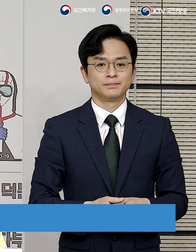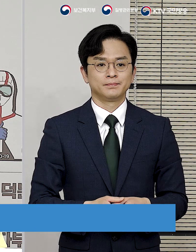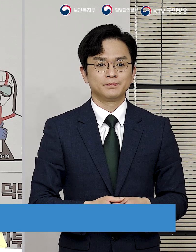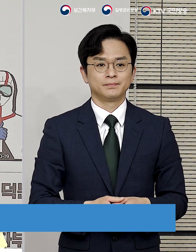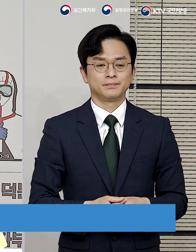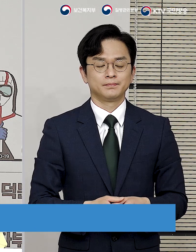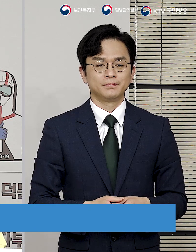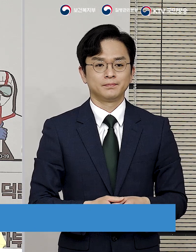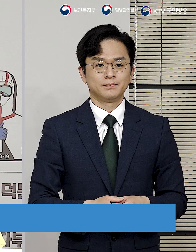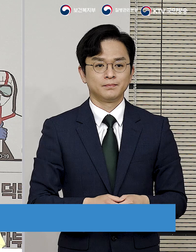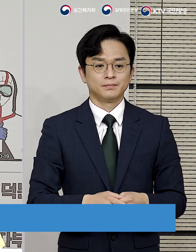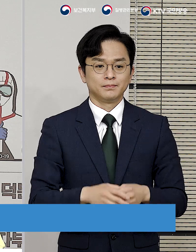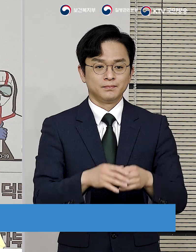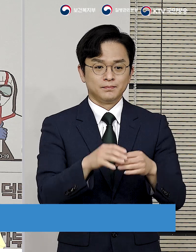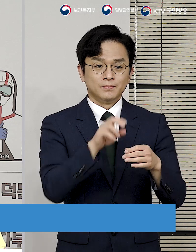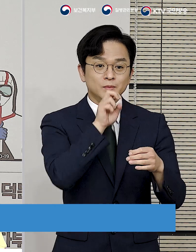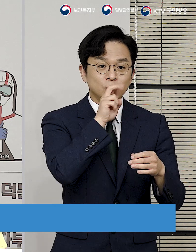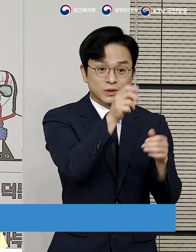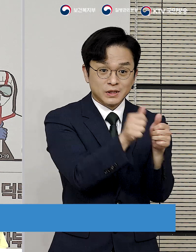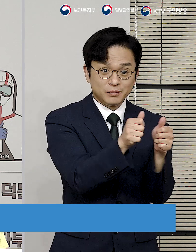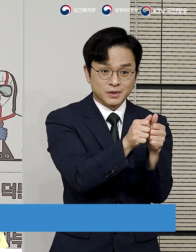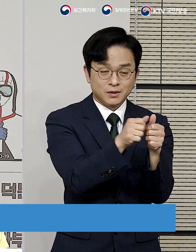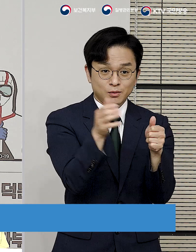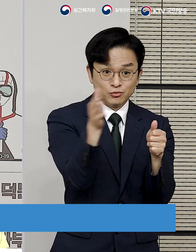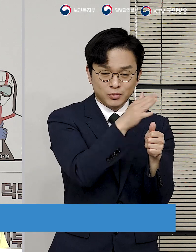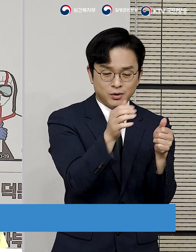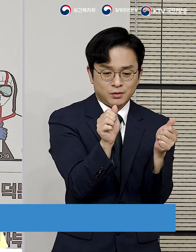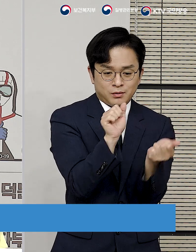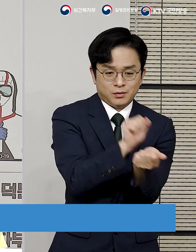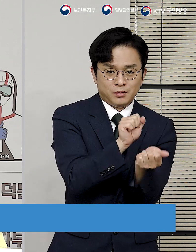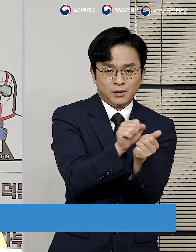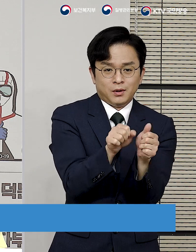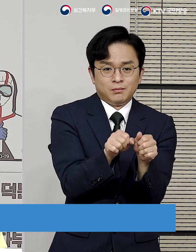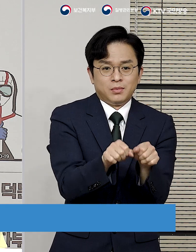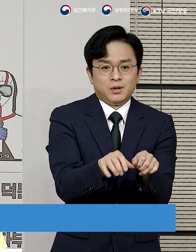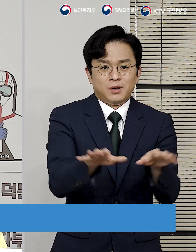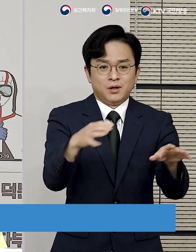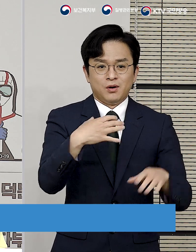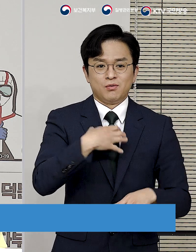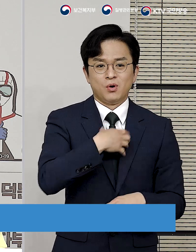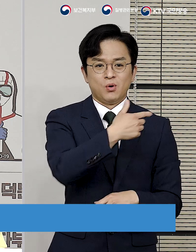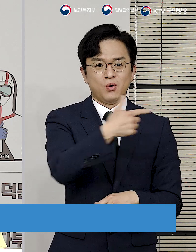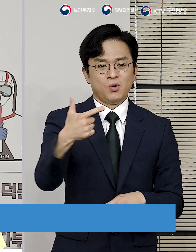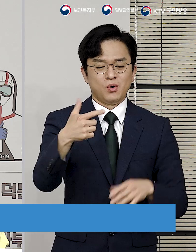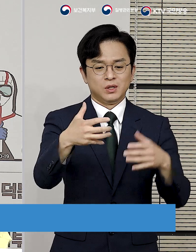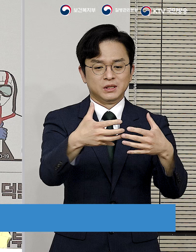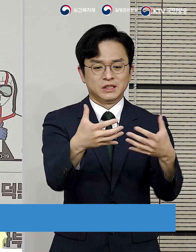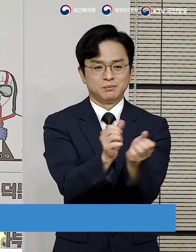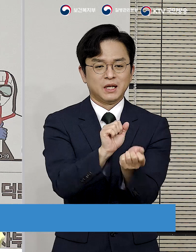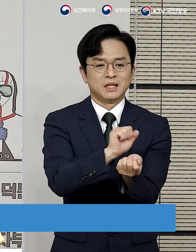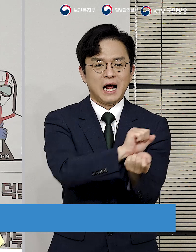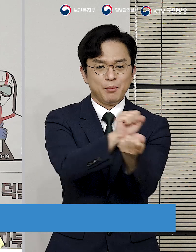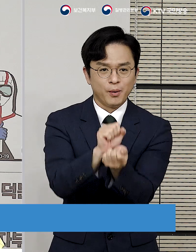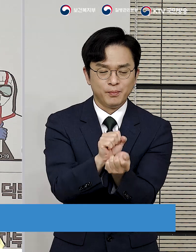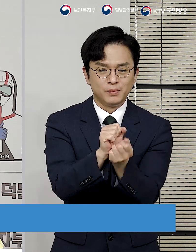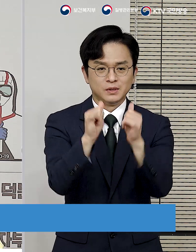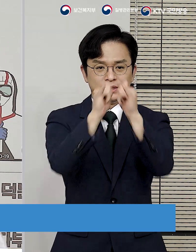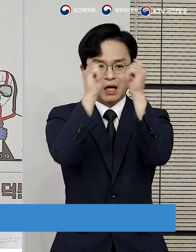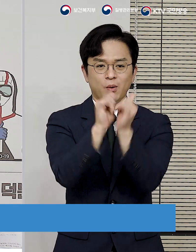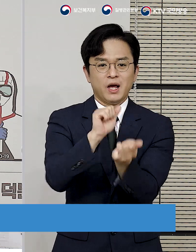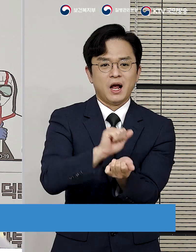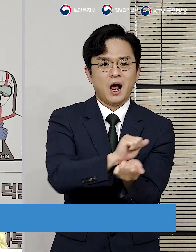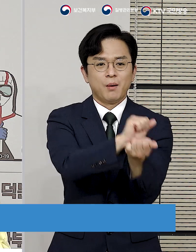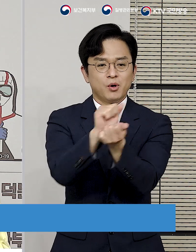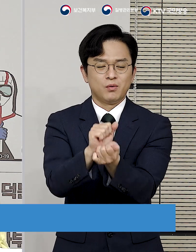있습니다. 추가적으로 확진 환자의 발생 가능성이 매우 높습니다. 또다시 지역사회